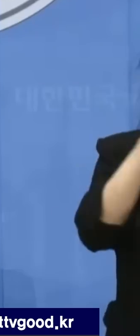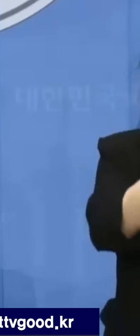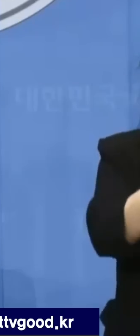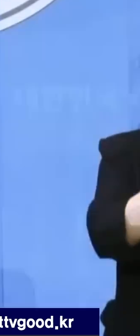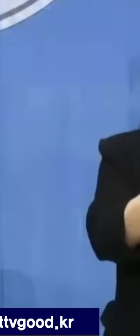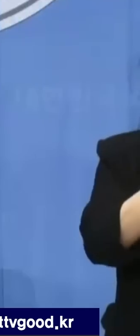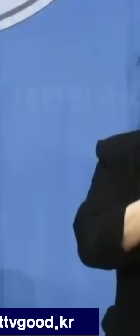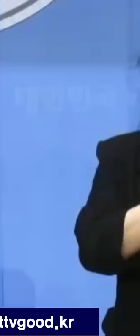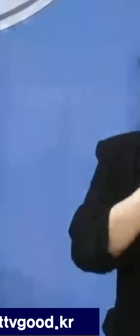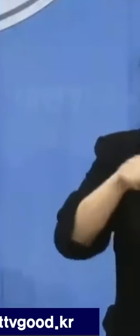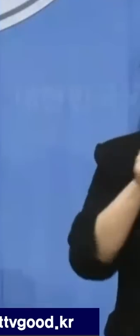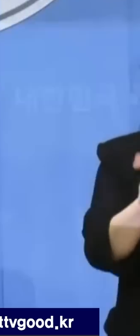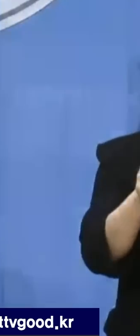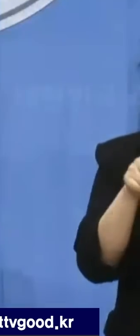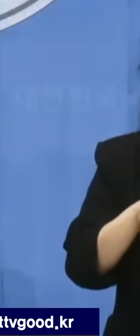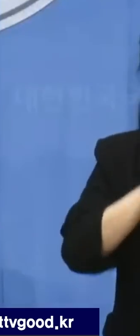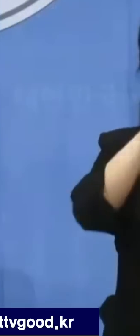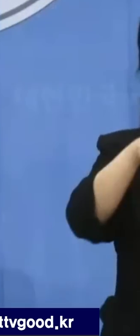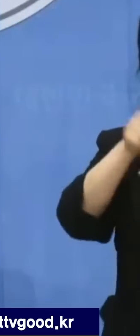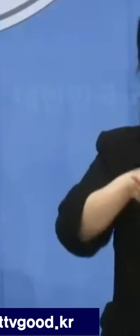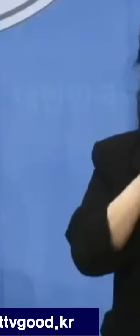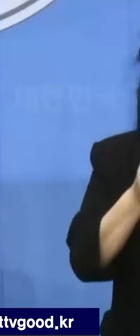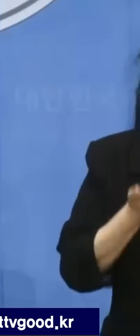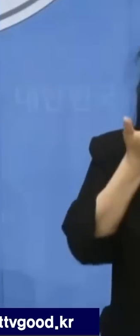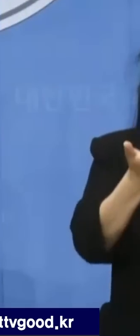의원의 당대표 출마를 촉구합니다.